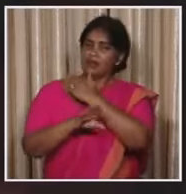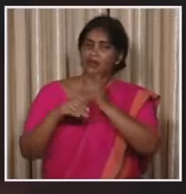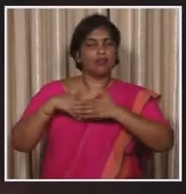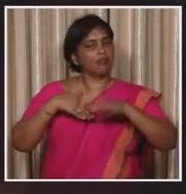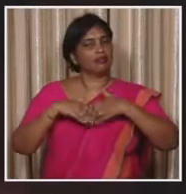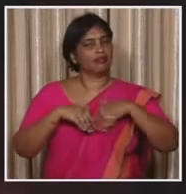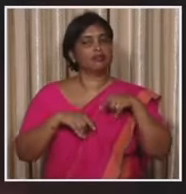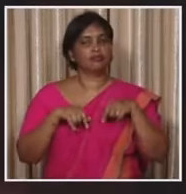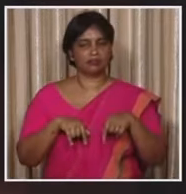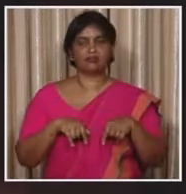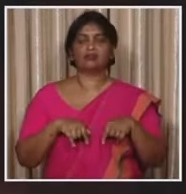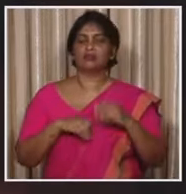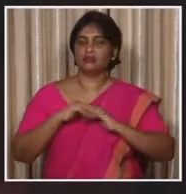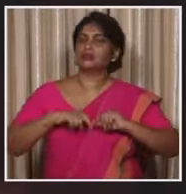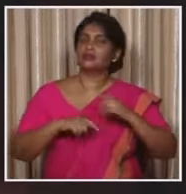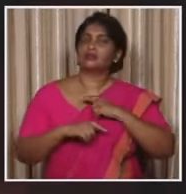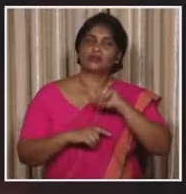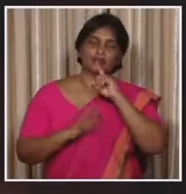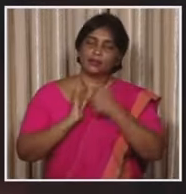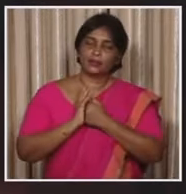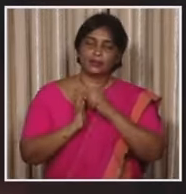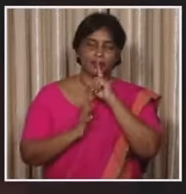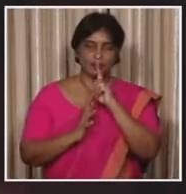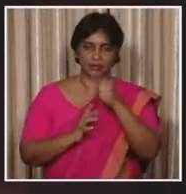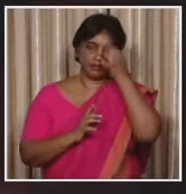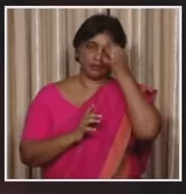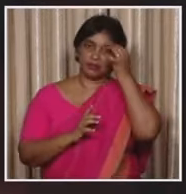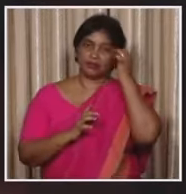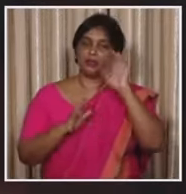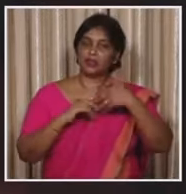තිබෙනවා. ඒකත් ක්‍රියාත්මක කරන්නයි කියලා මම බොහොම ගෞරවයෙන් ඉල්ලීමක් කරනවා. ඉන් පසුව මම 22 ප්‍රශ්න අහනවා.